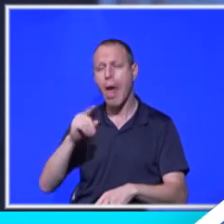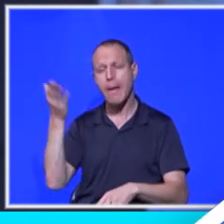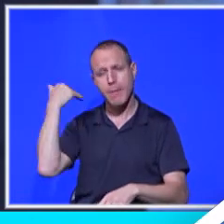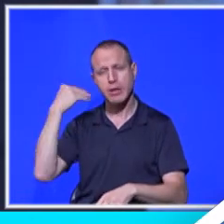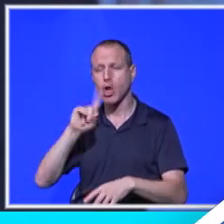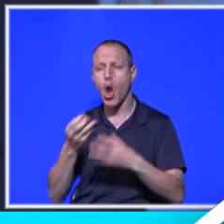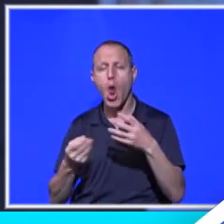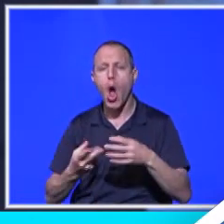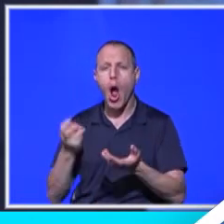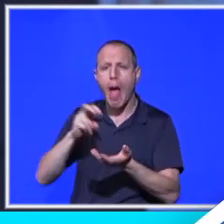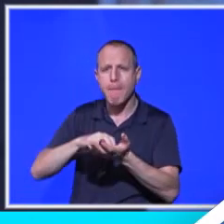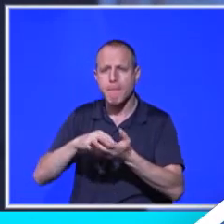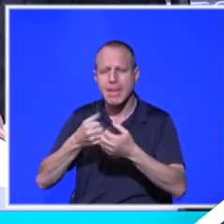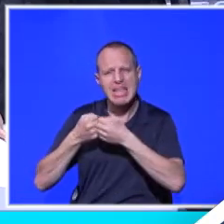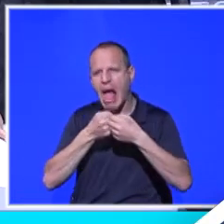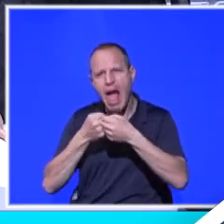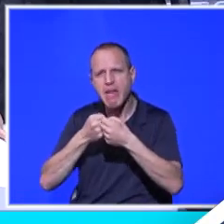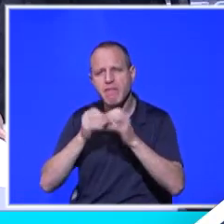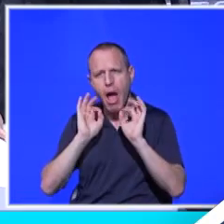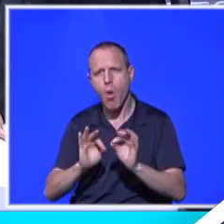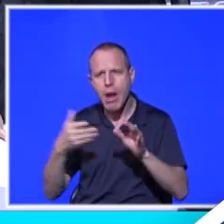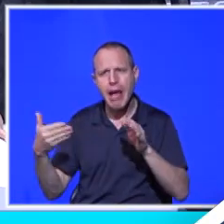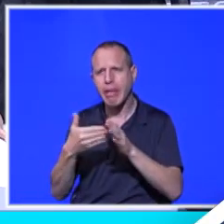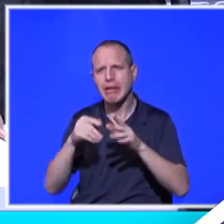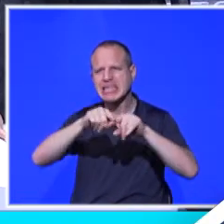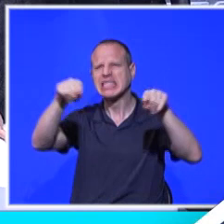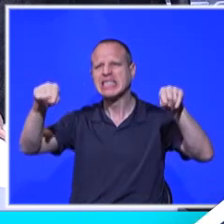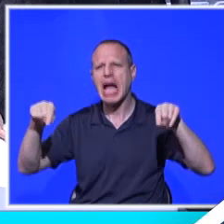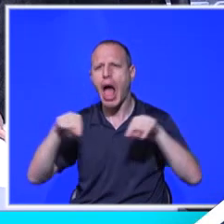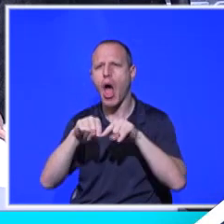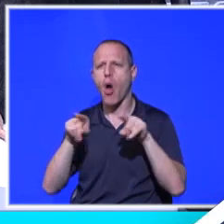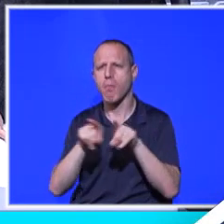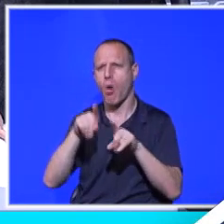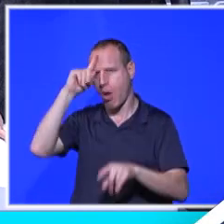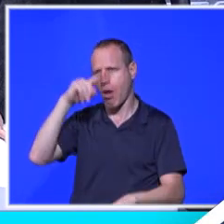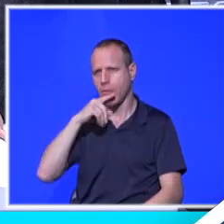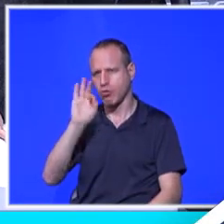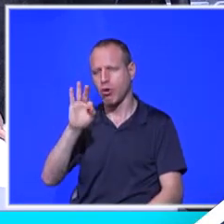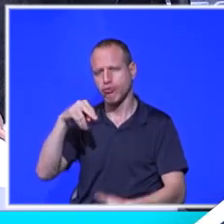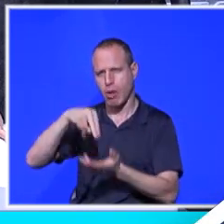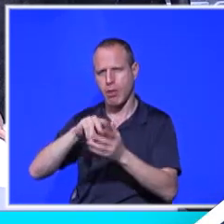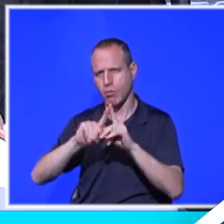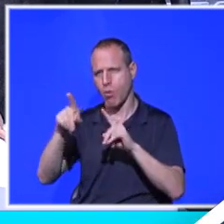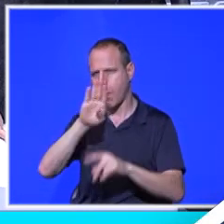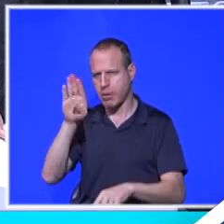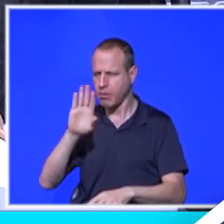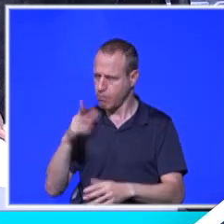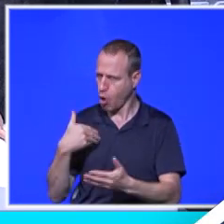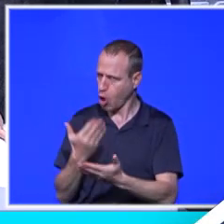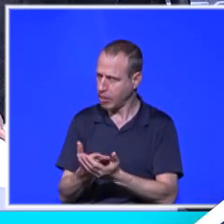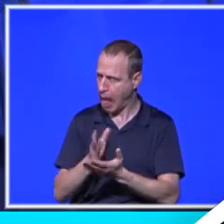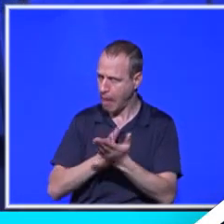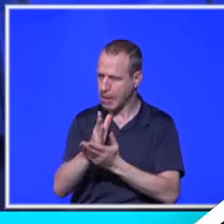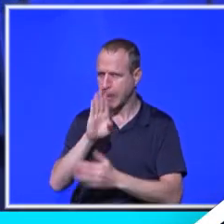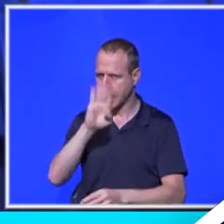יריב ראוי להיכנס לזירה כמו אביך, שעמד מול נתניהו, ובוא נודע על האמת, נתניהו קצת